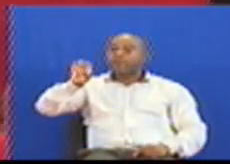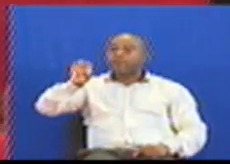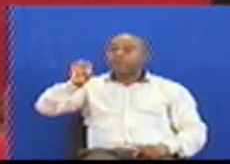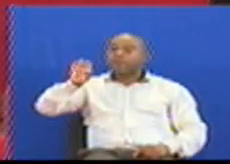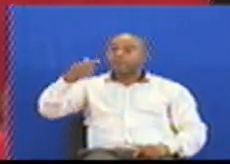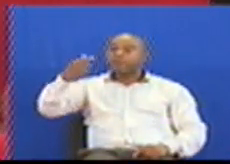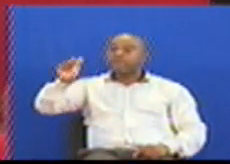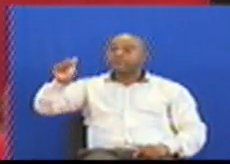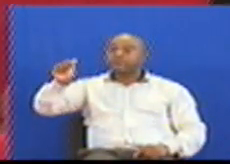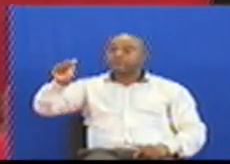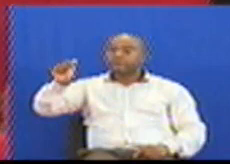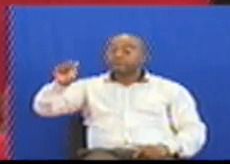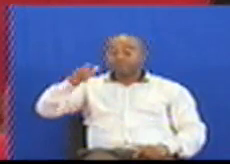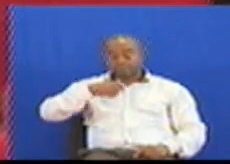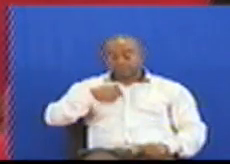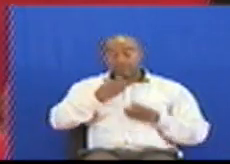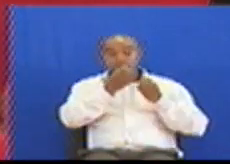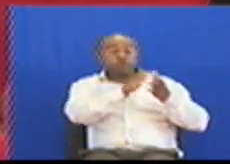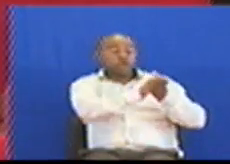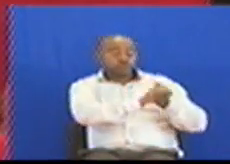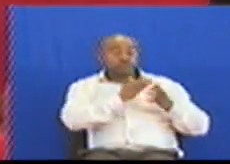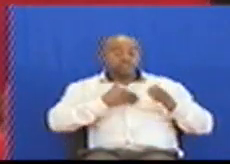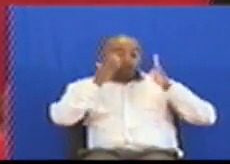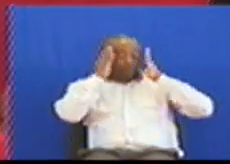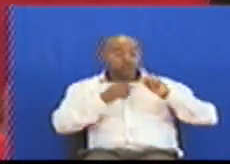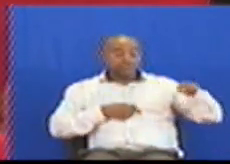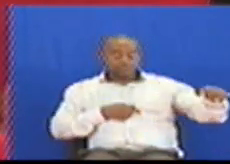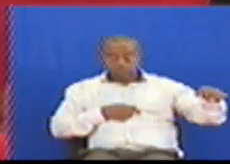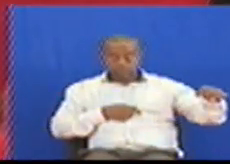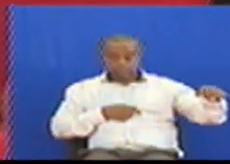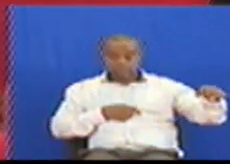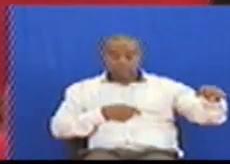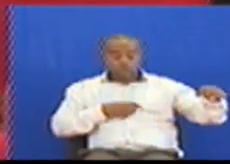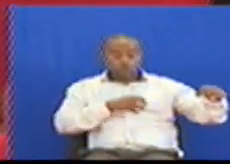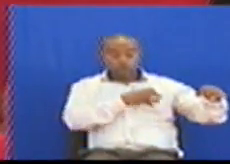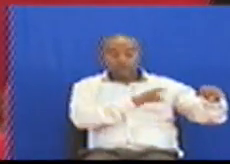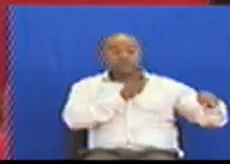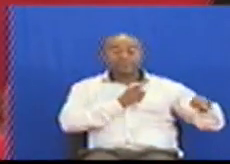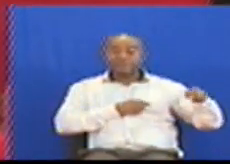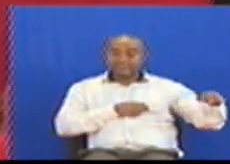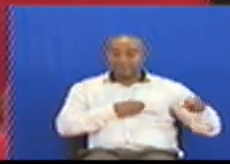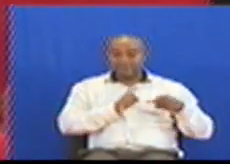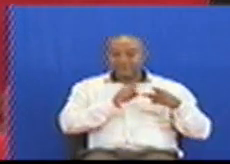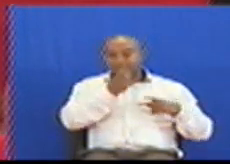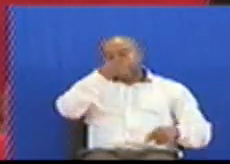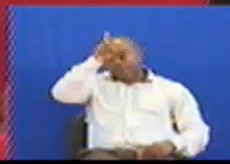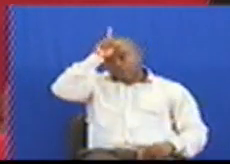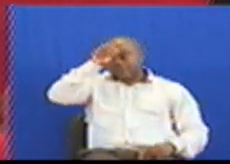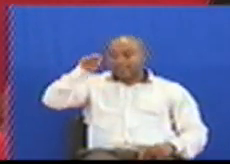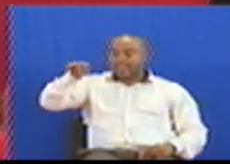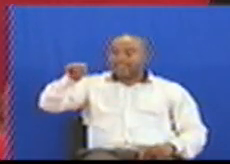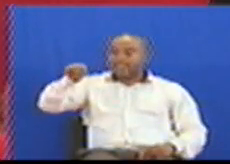zangu hizi kwa Mheshimiwa Jafo. Siwezi kumsahau Profesa Ndalichako kwa sababu naye amekuwa akishirikiana naye